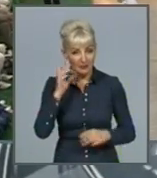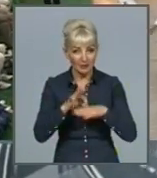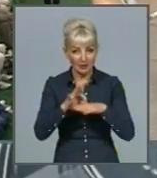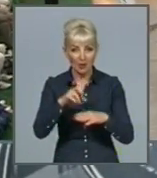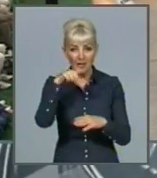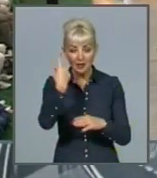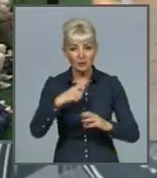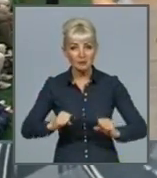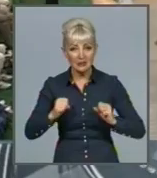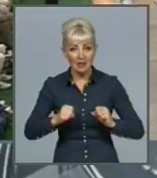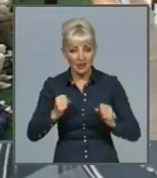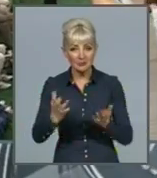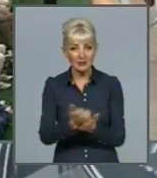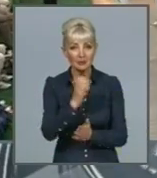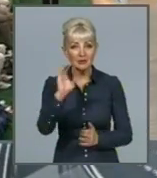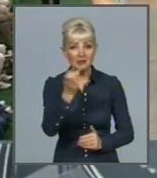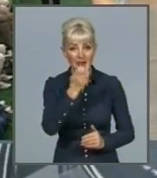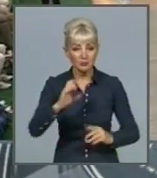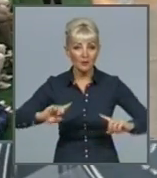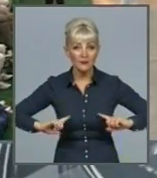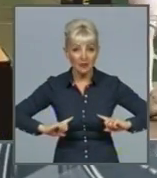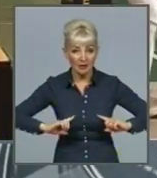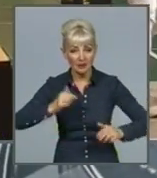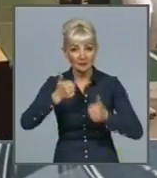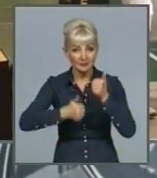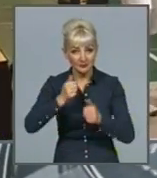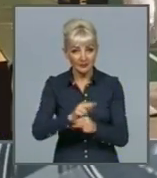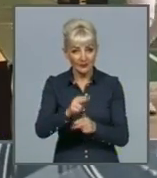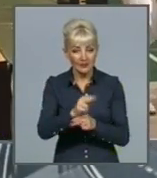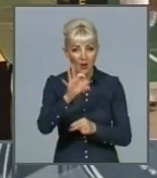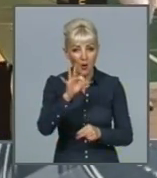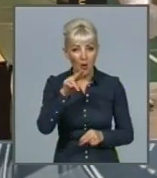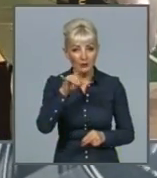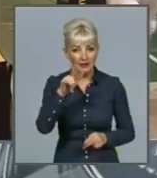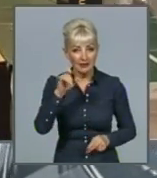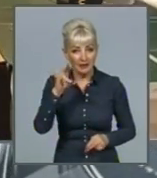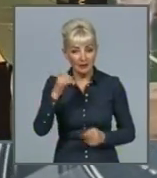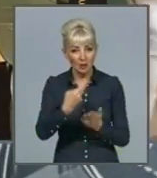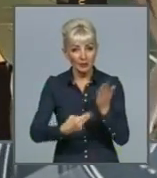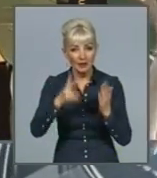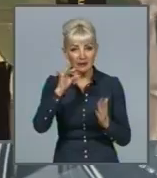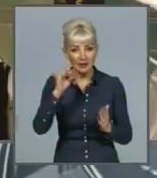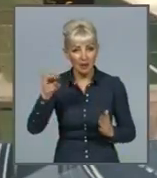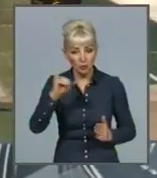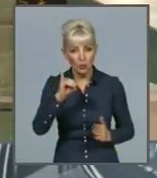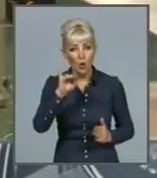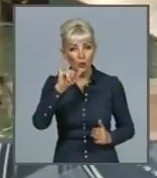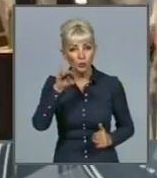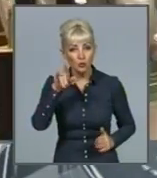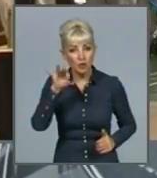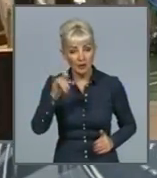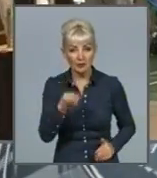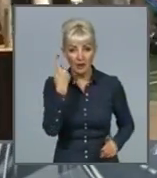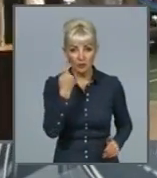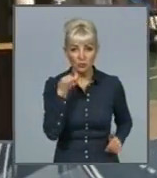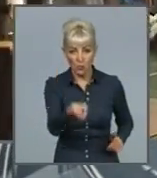добыл серебро. В финальной дуэли ученик Ирины Адакиенко уступил Роману Гирею из Ужгорода 1 укол